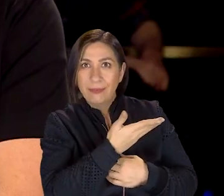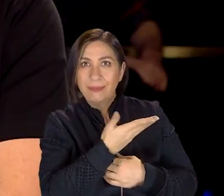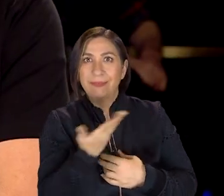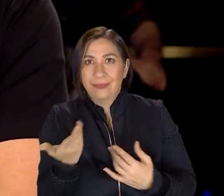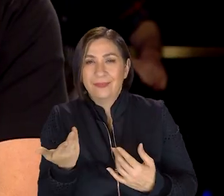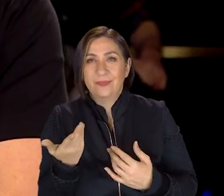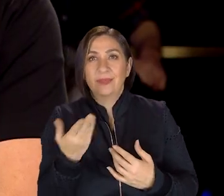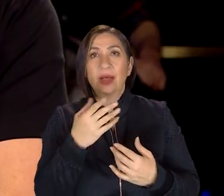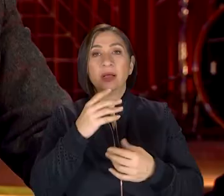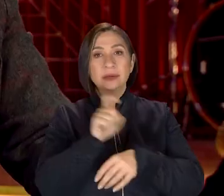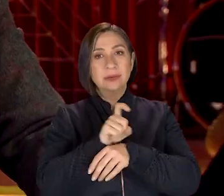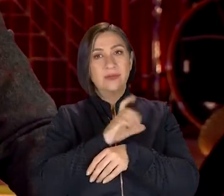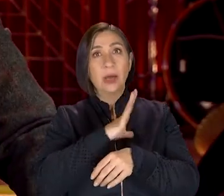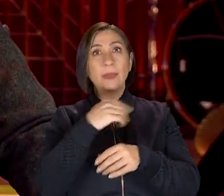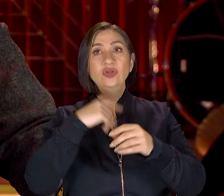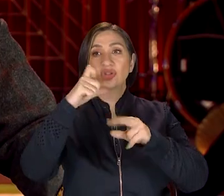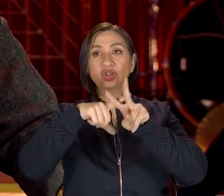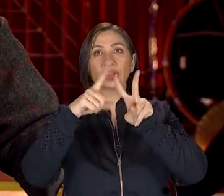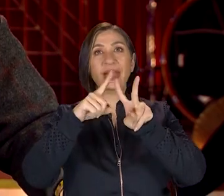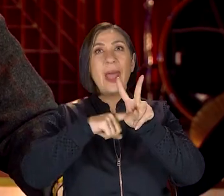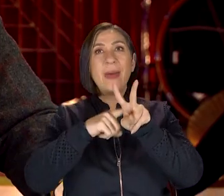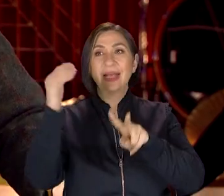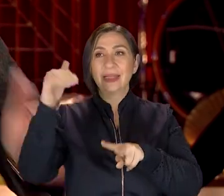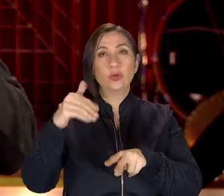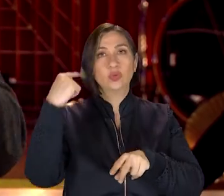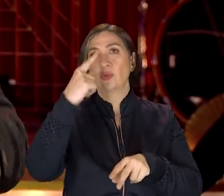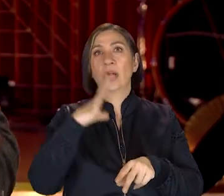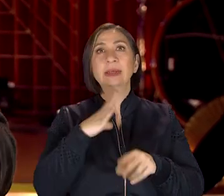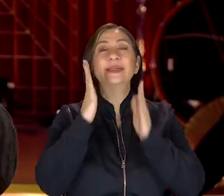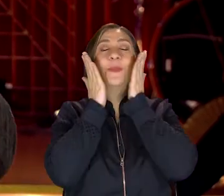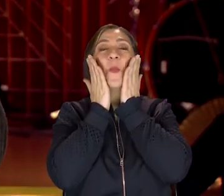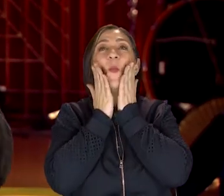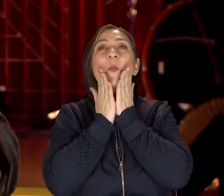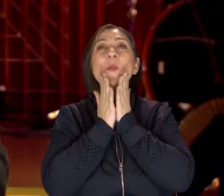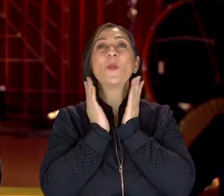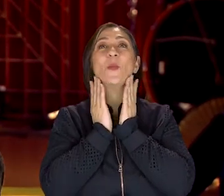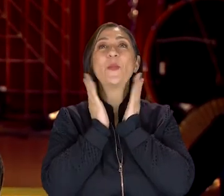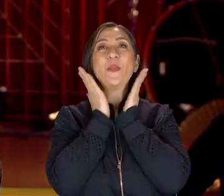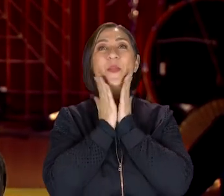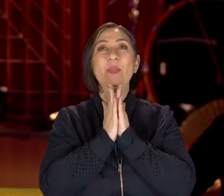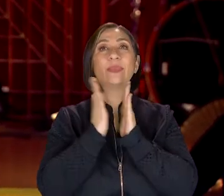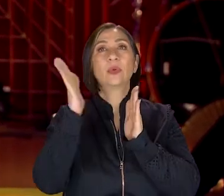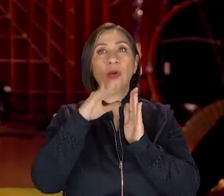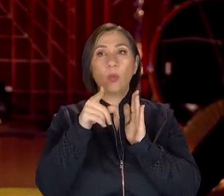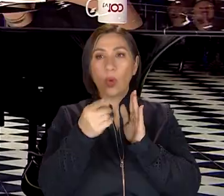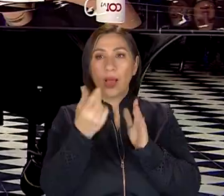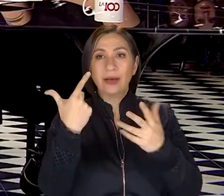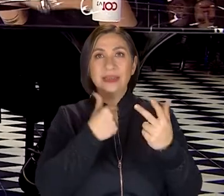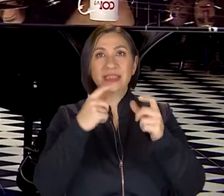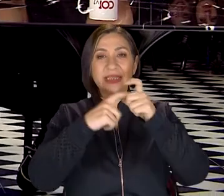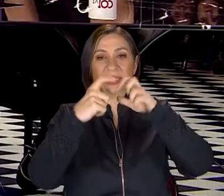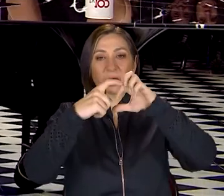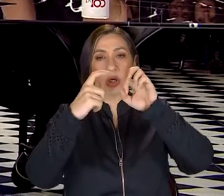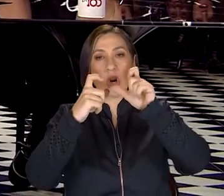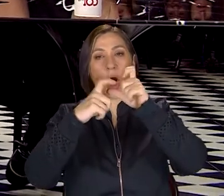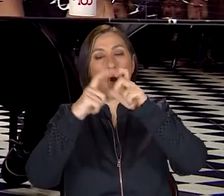Agresif yani Şirek. Can Yaman benim programıma çıkmıştı. Daha önce benim programımdan görüntüsü var. Can Yaman incecik bir çocuk. Yüzü de ince. Şirek olmuş. Growth.